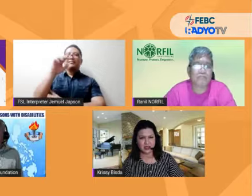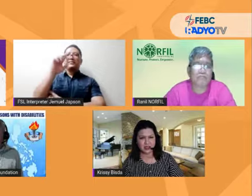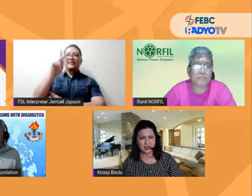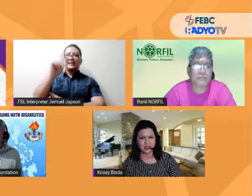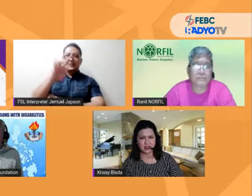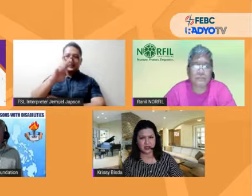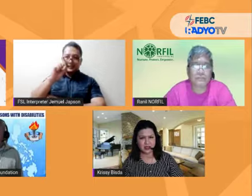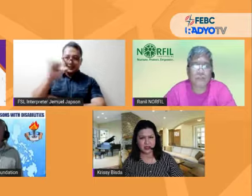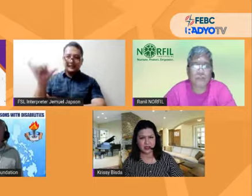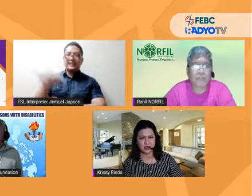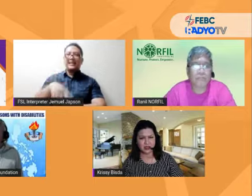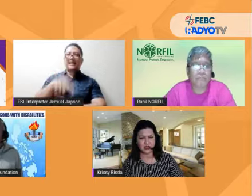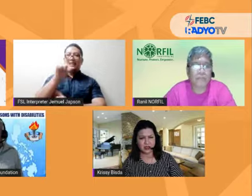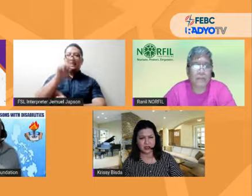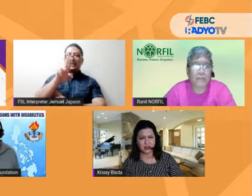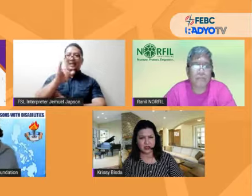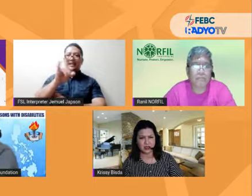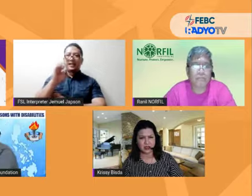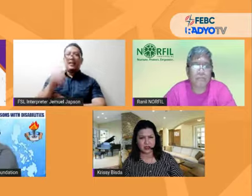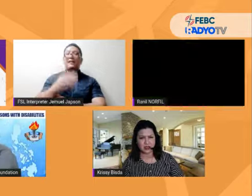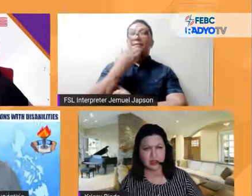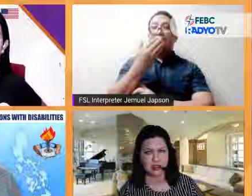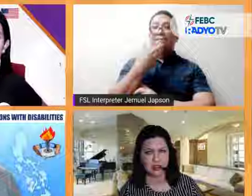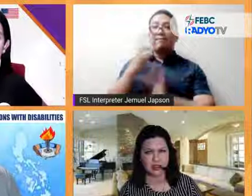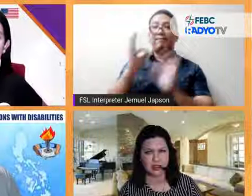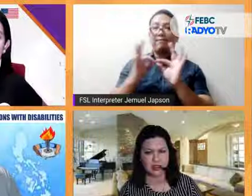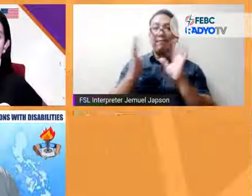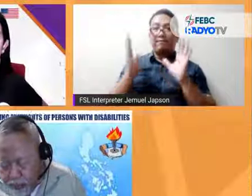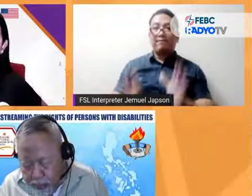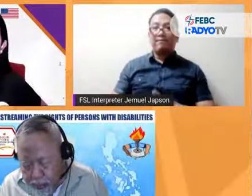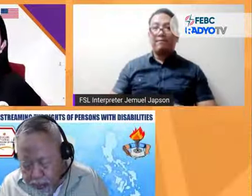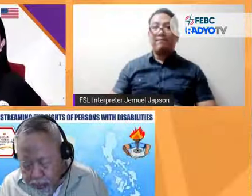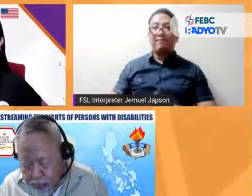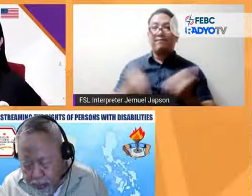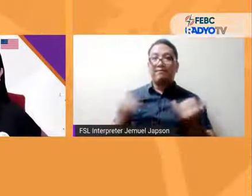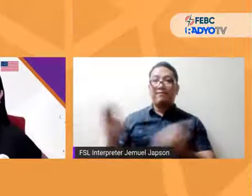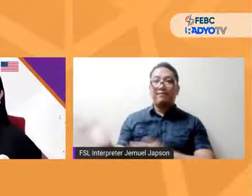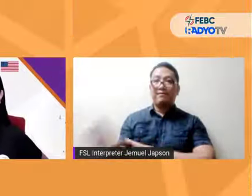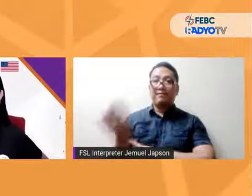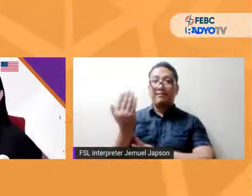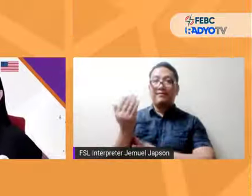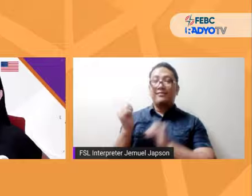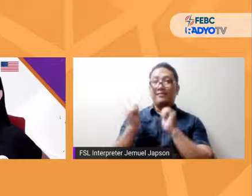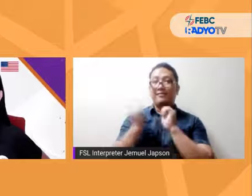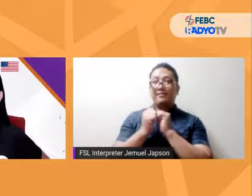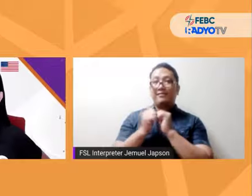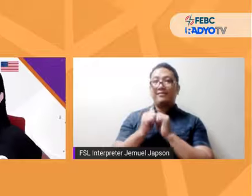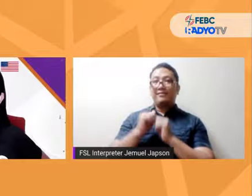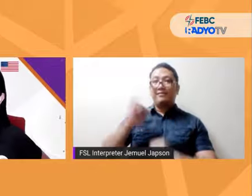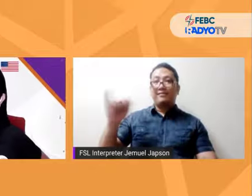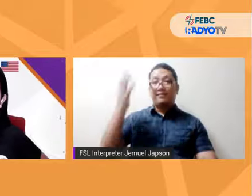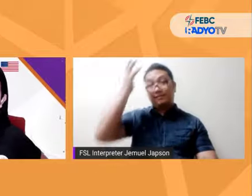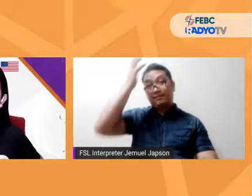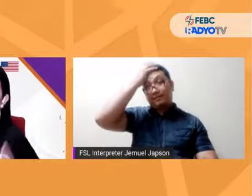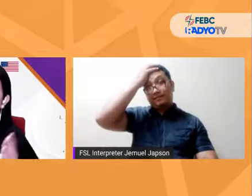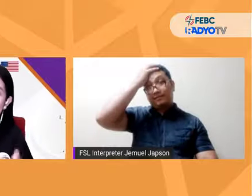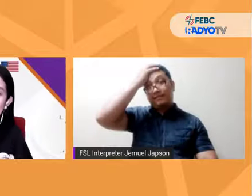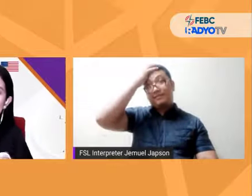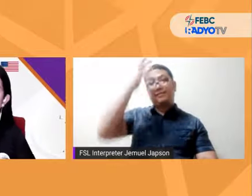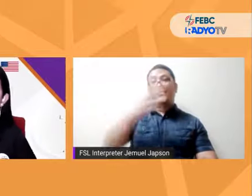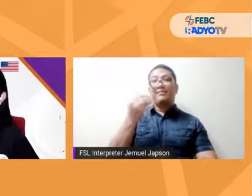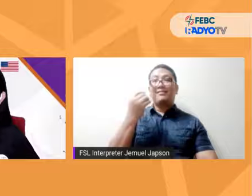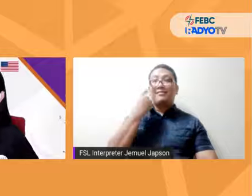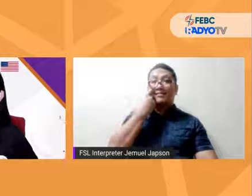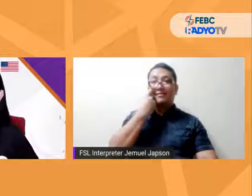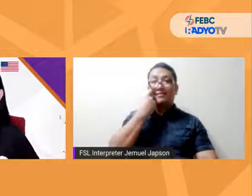Maraming salamat din sa ating Filipino Sign Language Interpreters ngayong umaga. Kasama natin ngayon si Sir Jimuel, Jopson, at kanina